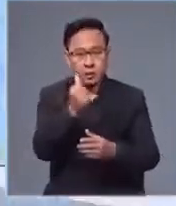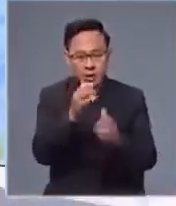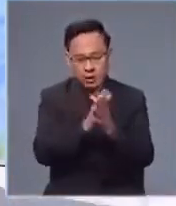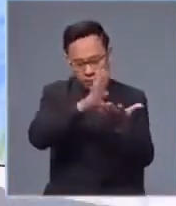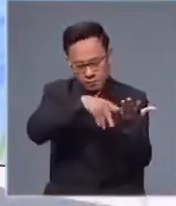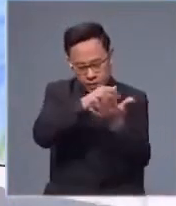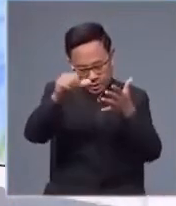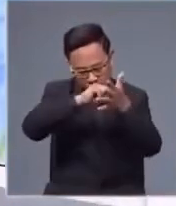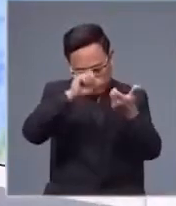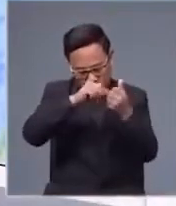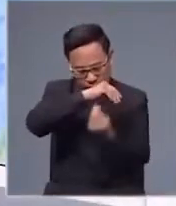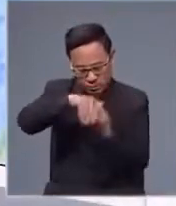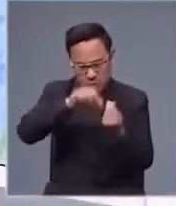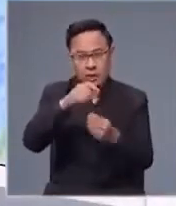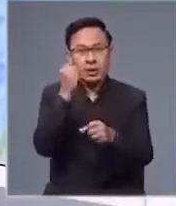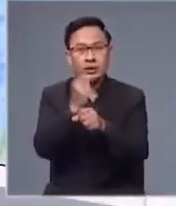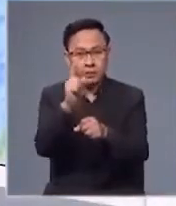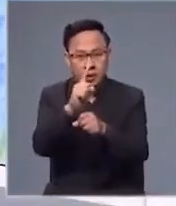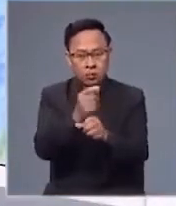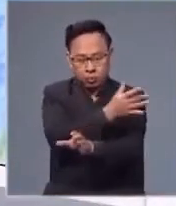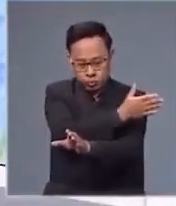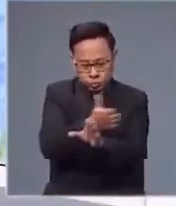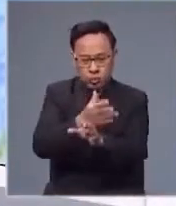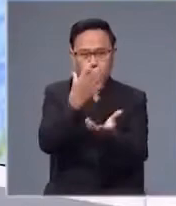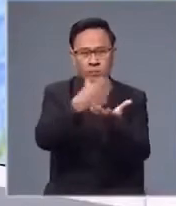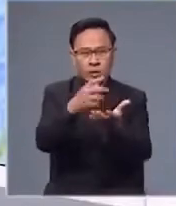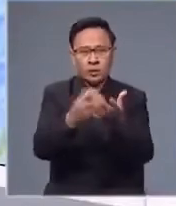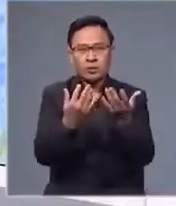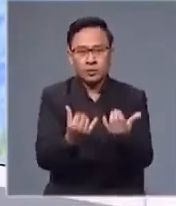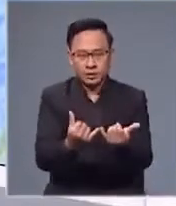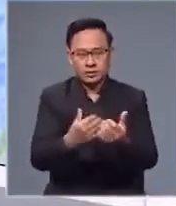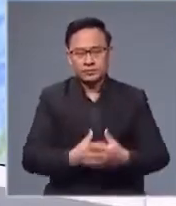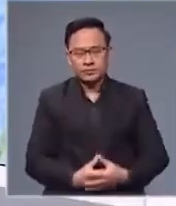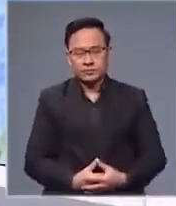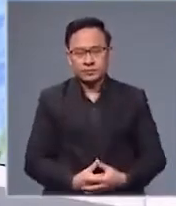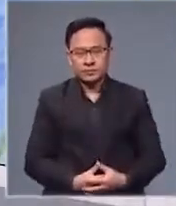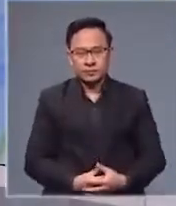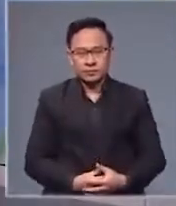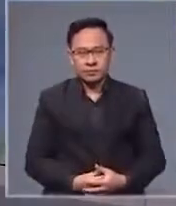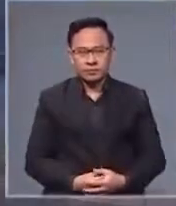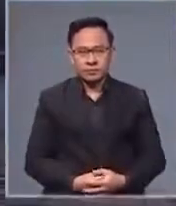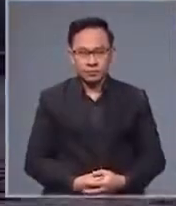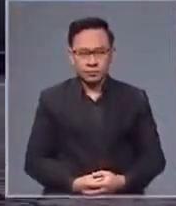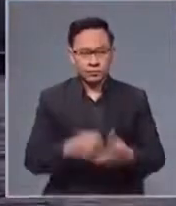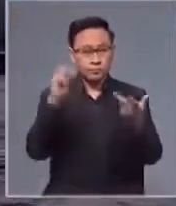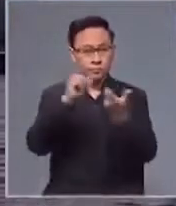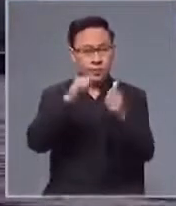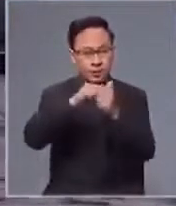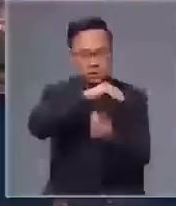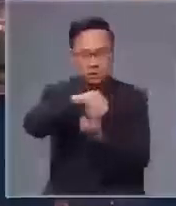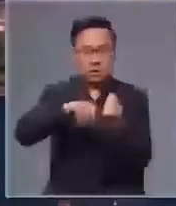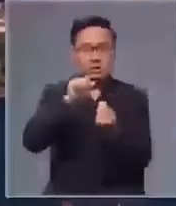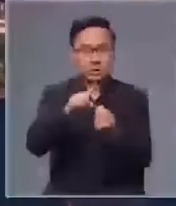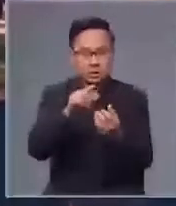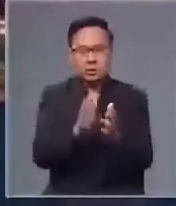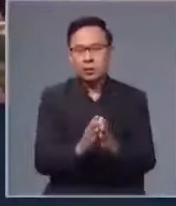ได้ทำอะไรบ้างนะคะคุณผู้ชมวันนี้ค่ะได้รวบรวมให้คุณผู้ชมติดตามในเดินหน้าประเทศไทยค่ะ ปัญหาเศรษฐกิจ